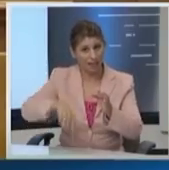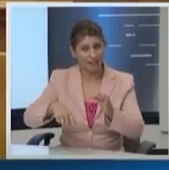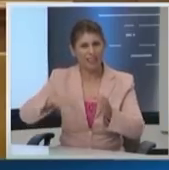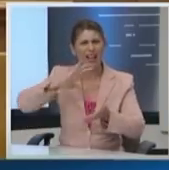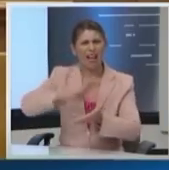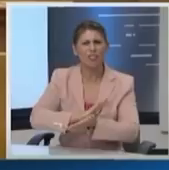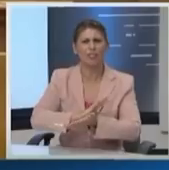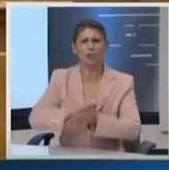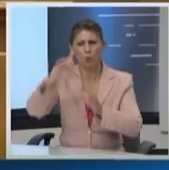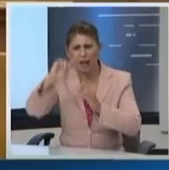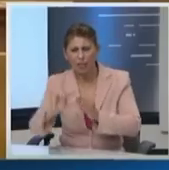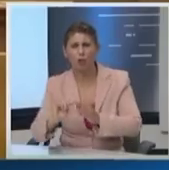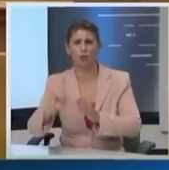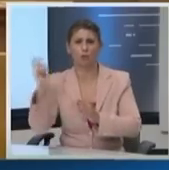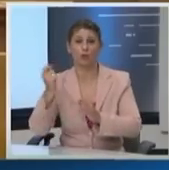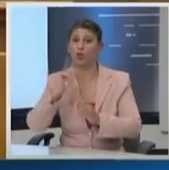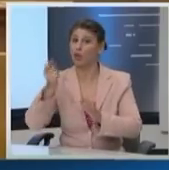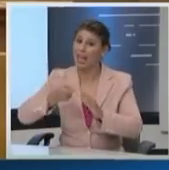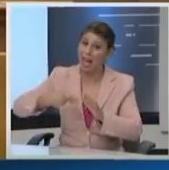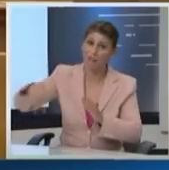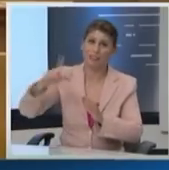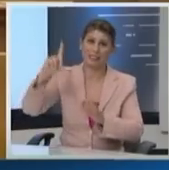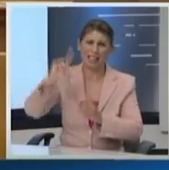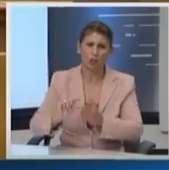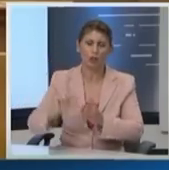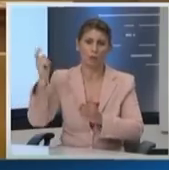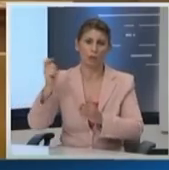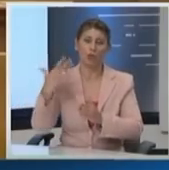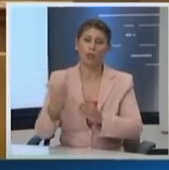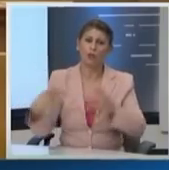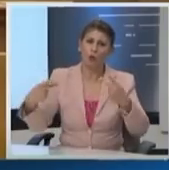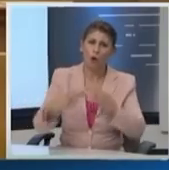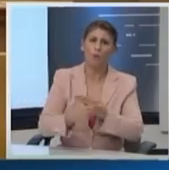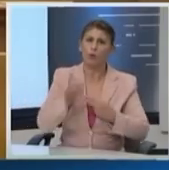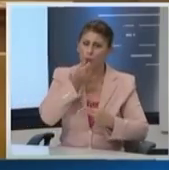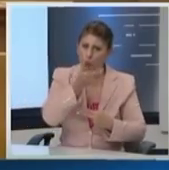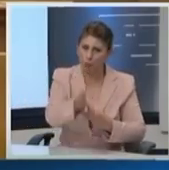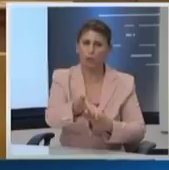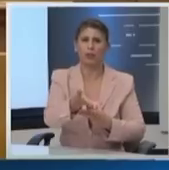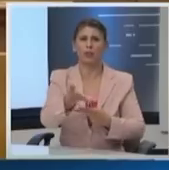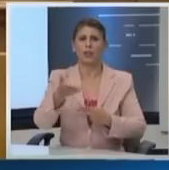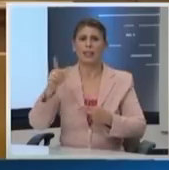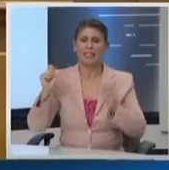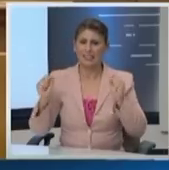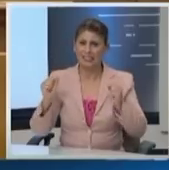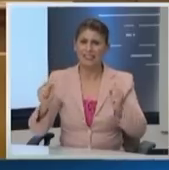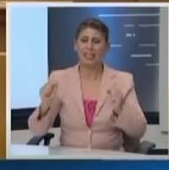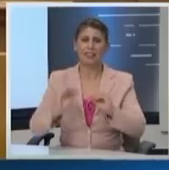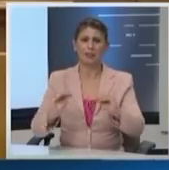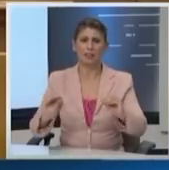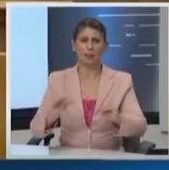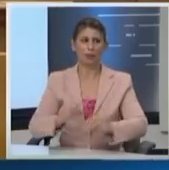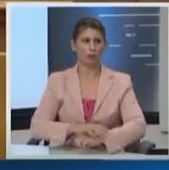καθήλωση του κατώτατου μισθού και όχι η αύξηση του κατώτατου μισθού. Είναι το κόψιμο των δαπανών για την υγεία και για την